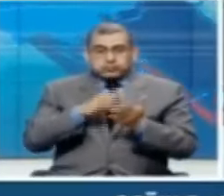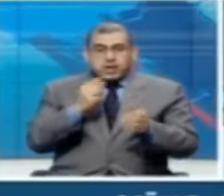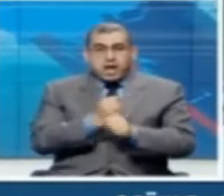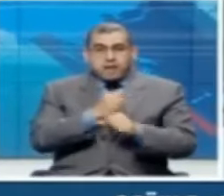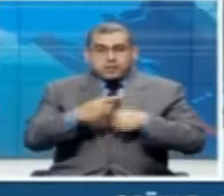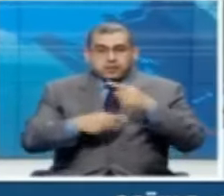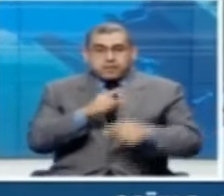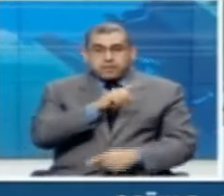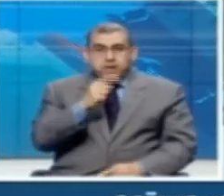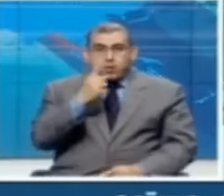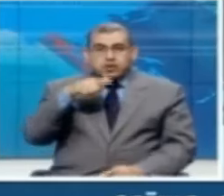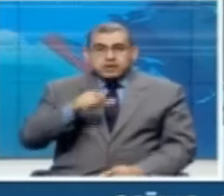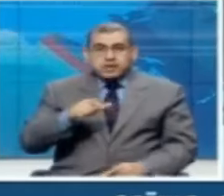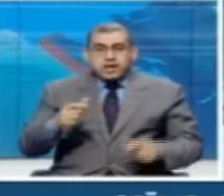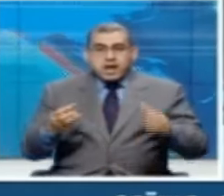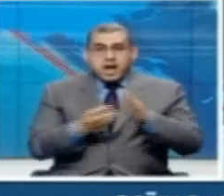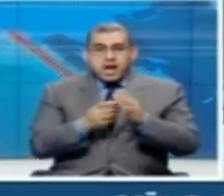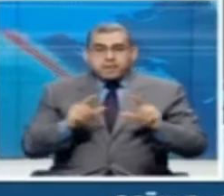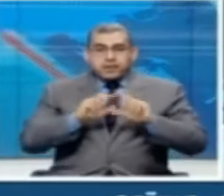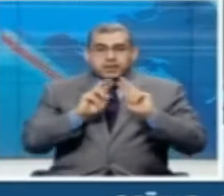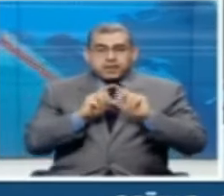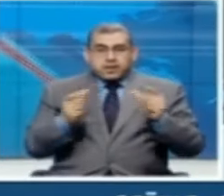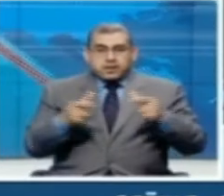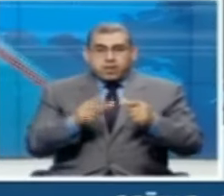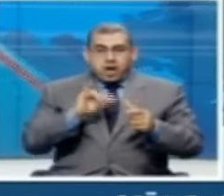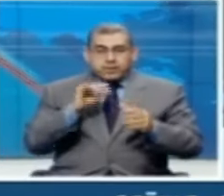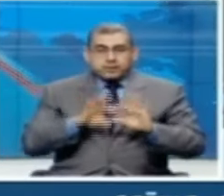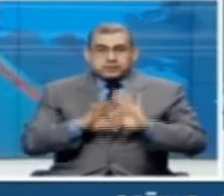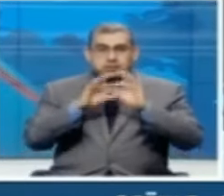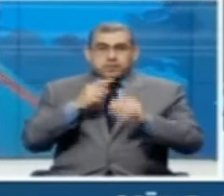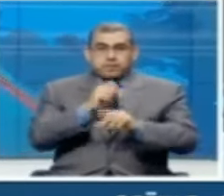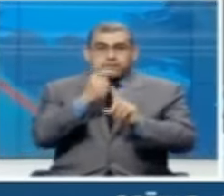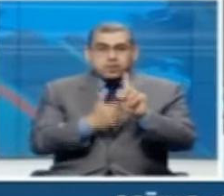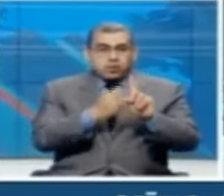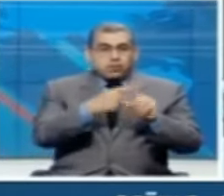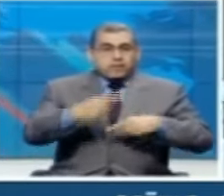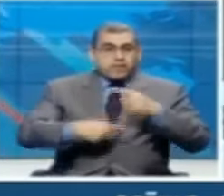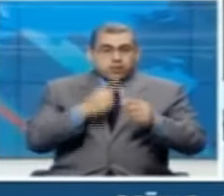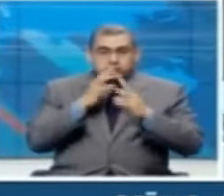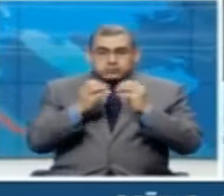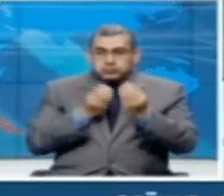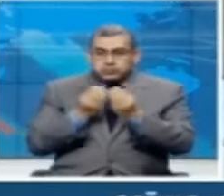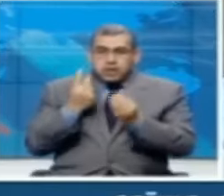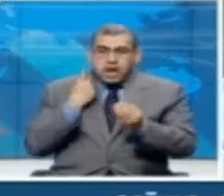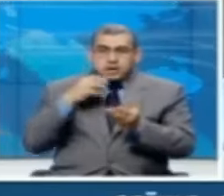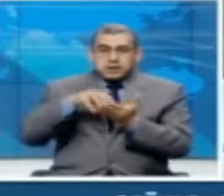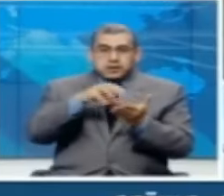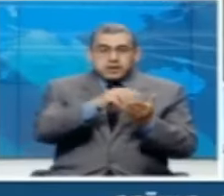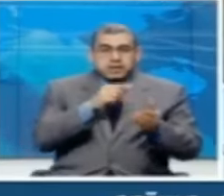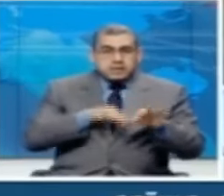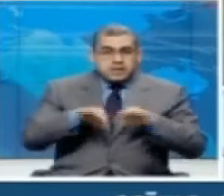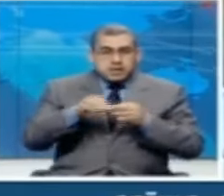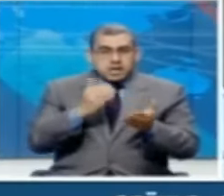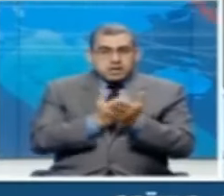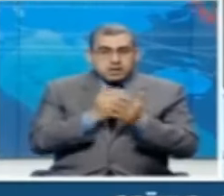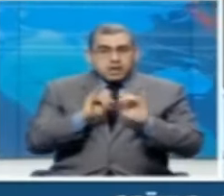الدورة 161 لمجلس جامعة الدول العربية على مستوى المندوبين الدائمين لمناقشة عدد من القضايا السياسية والاقتصادية